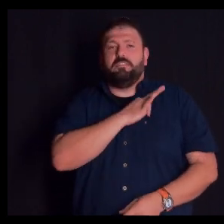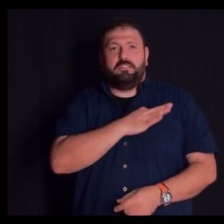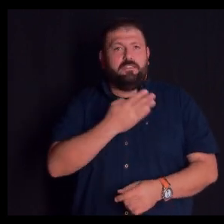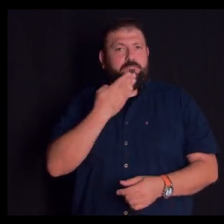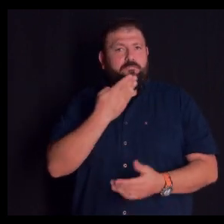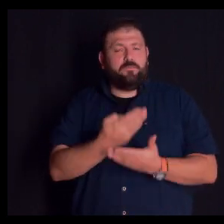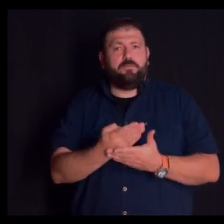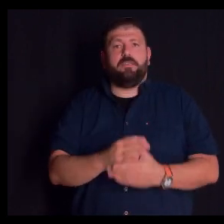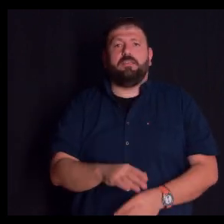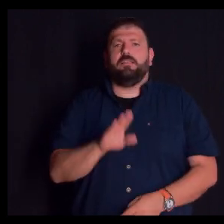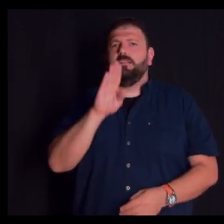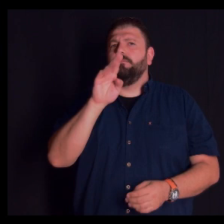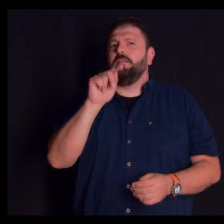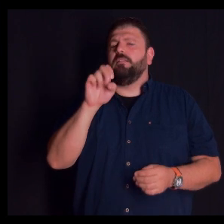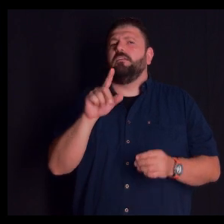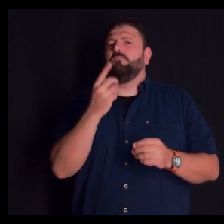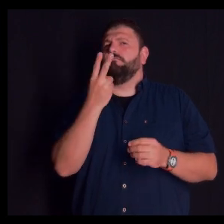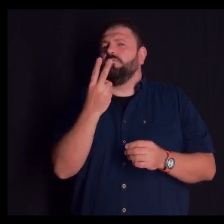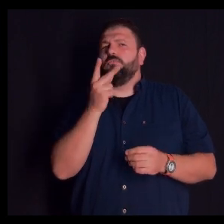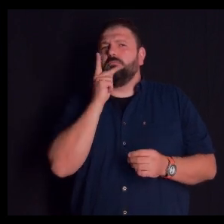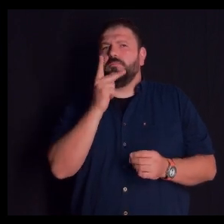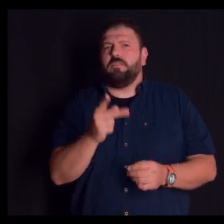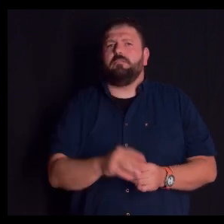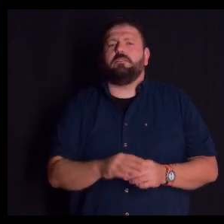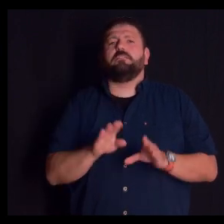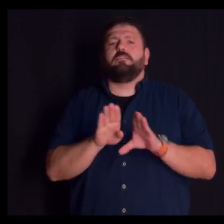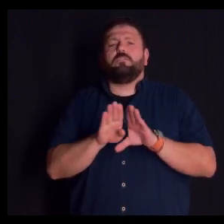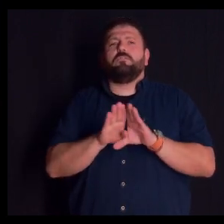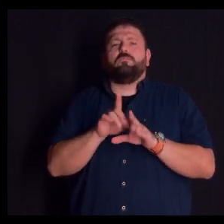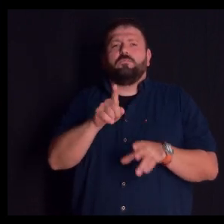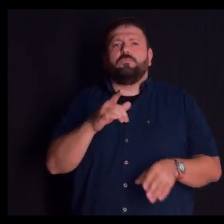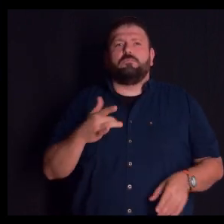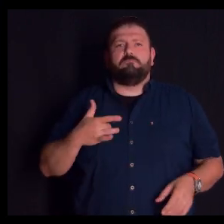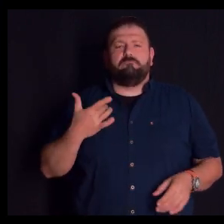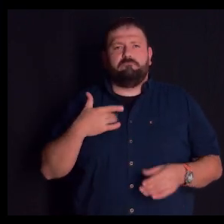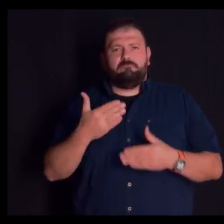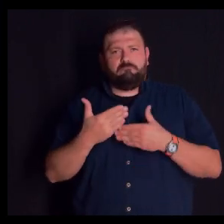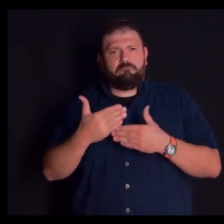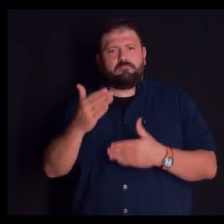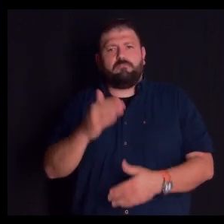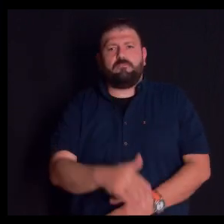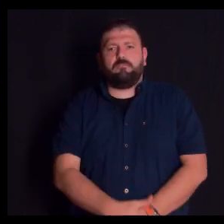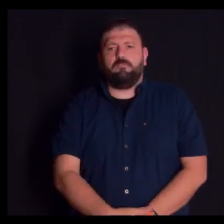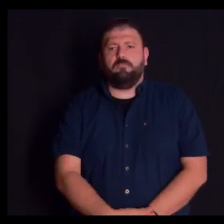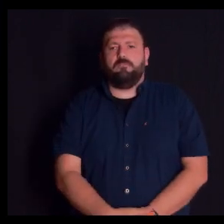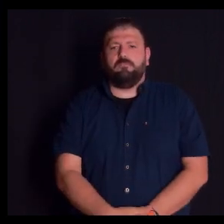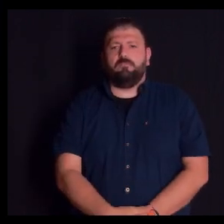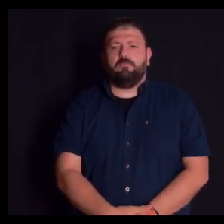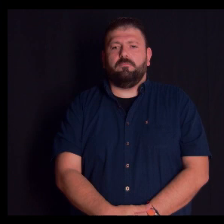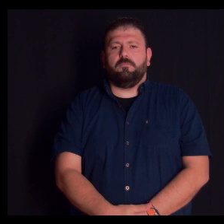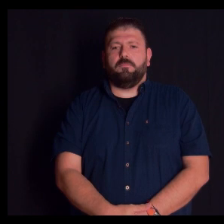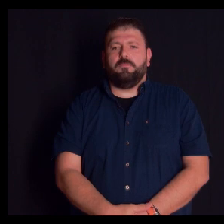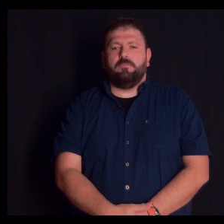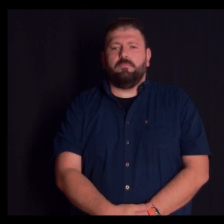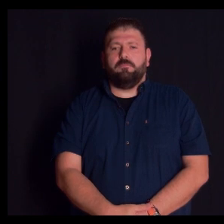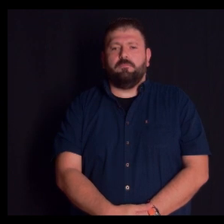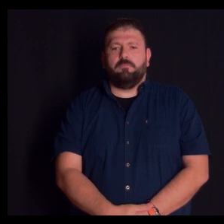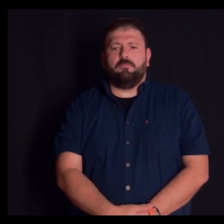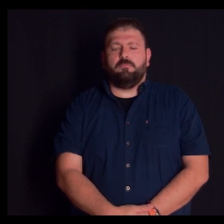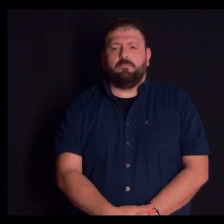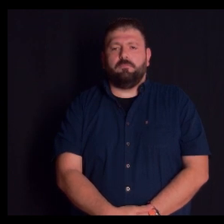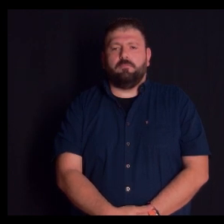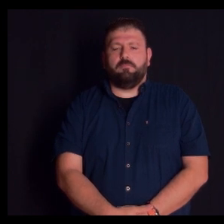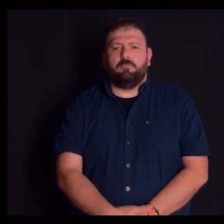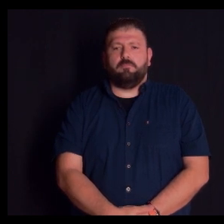Congratulations, very good. Sveta, in 2 words, how would you define being unstoppable? Буквально два слова. Что для